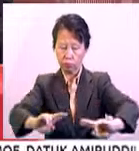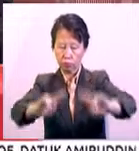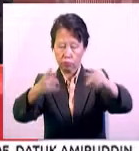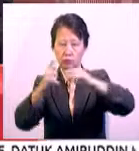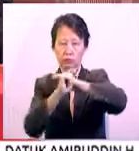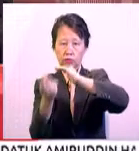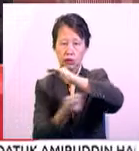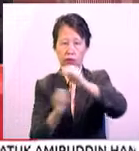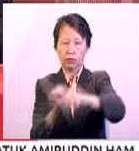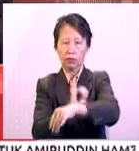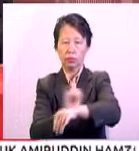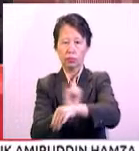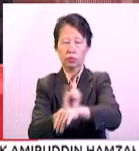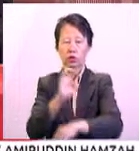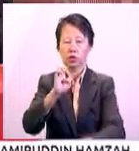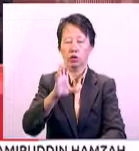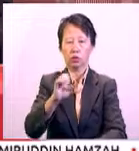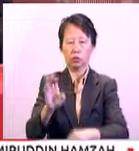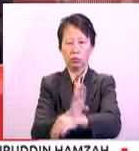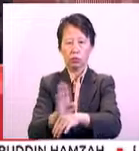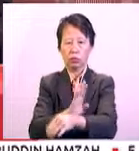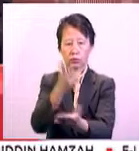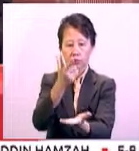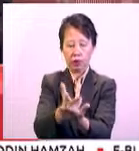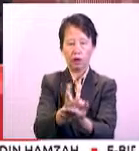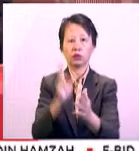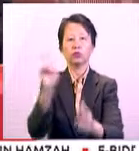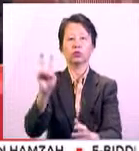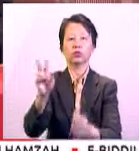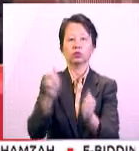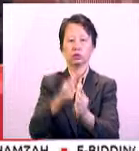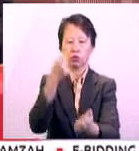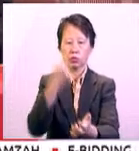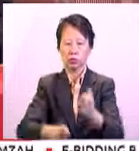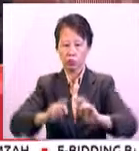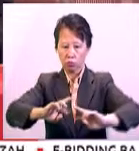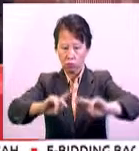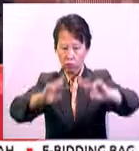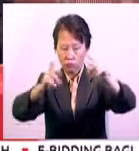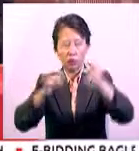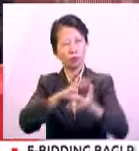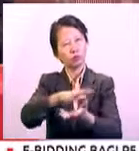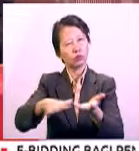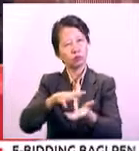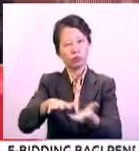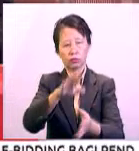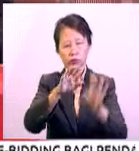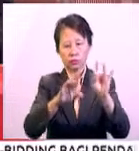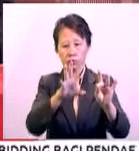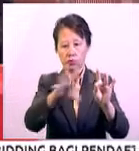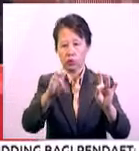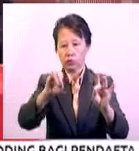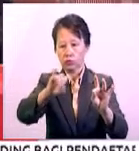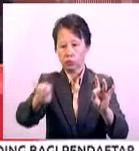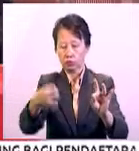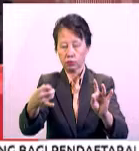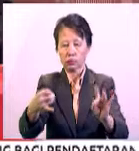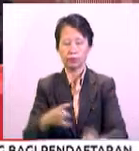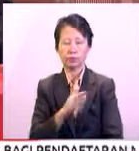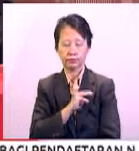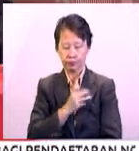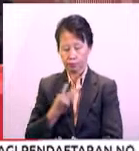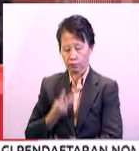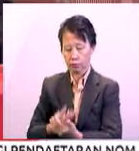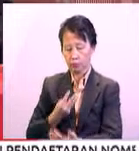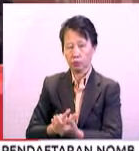Taman Perindustrian Eco Business Park Fasa Kedua dengan nilai pembangunan kasar RM850 juta. Menteri